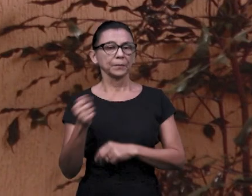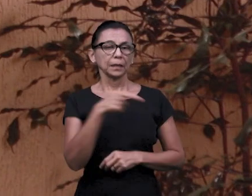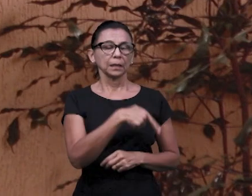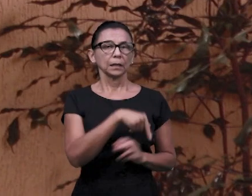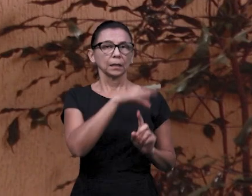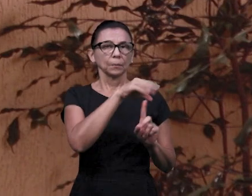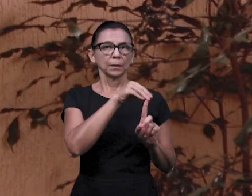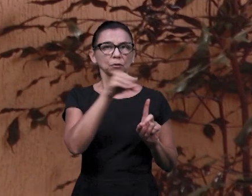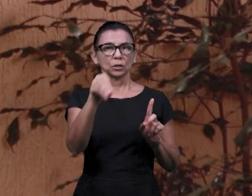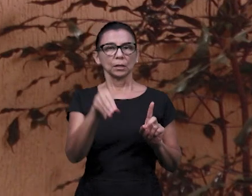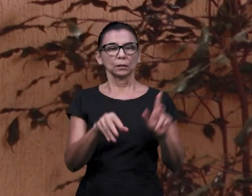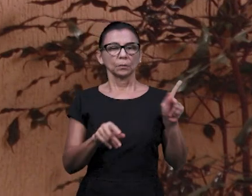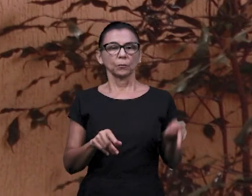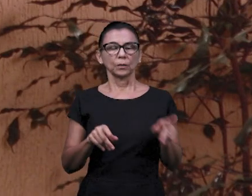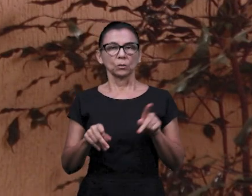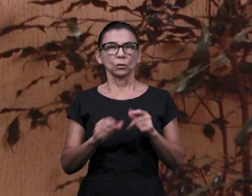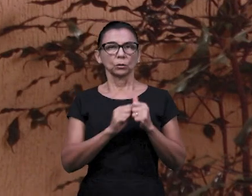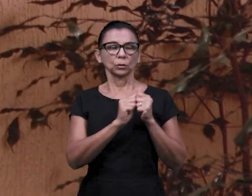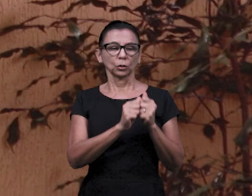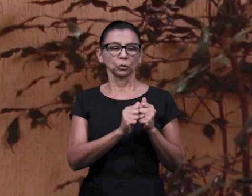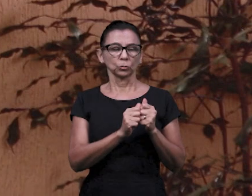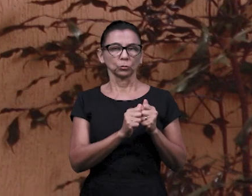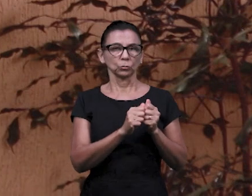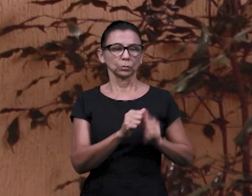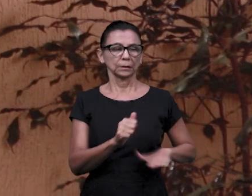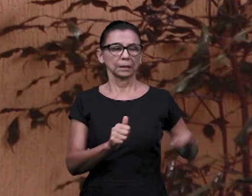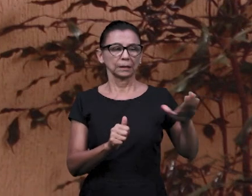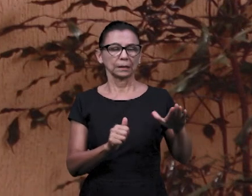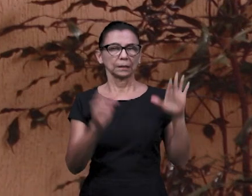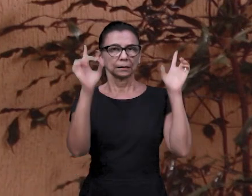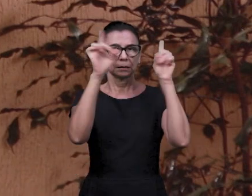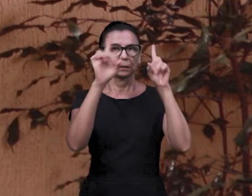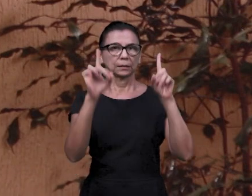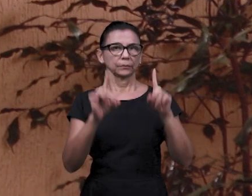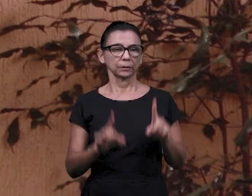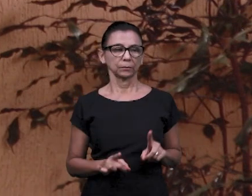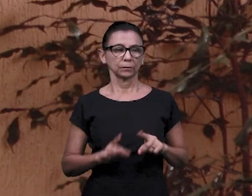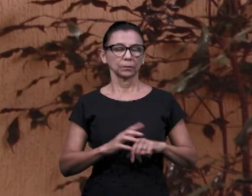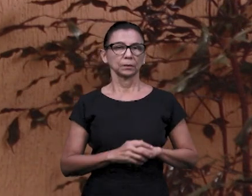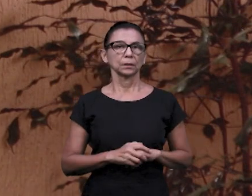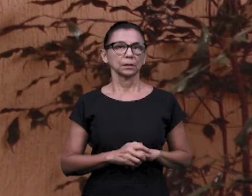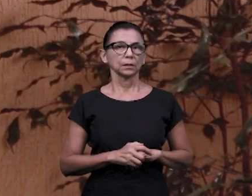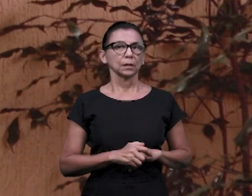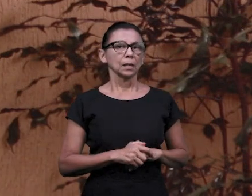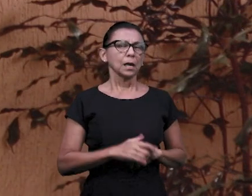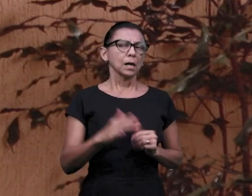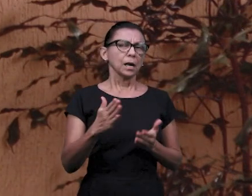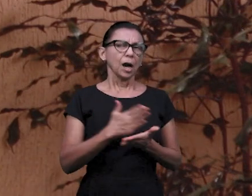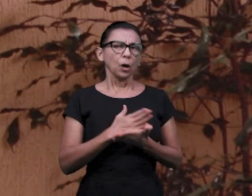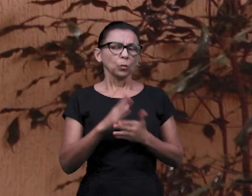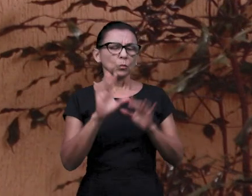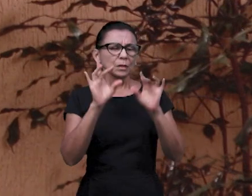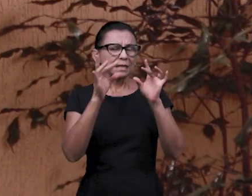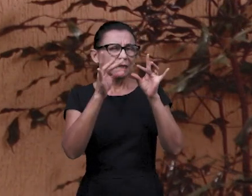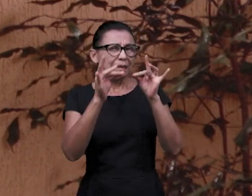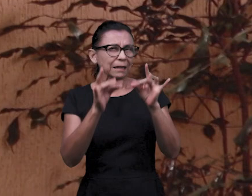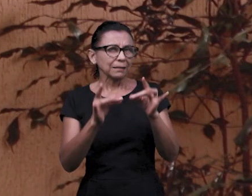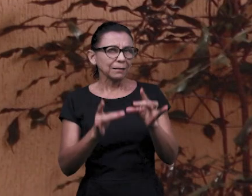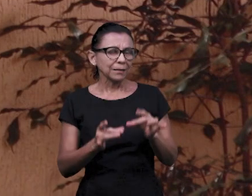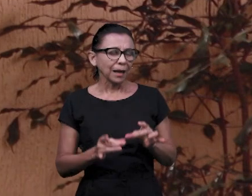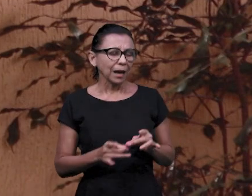le professeur qui fait la médiation va être à côté de l'enfant avec déficience et va renforcer un détail ou un